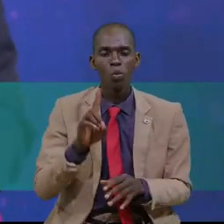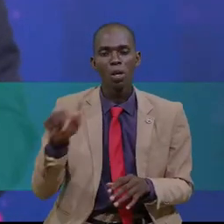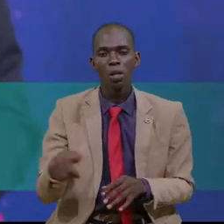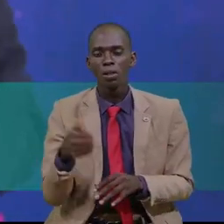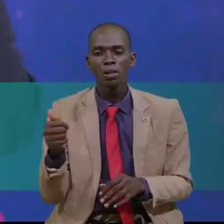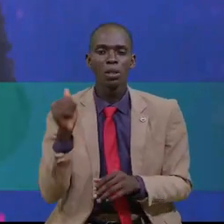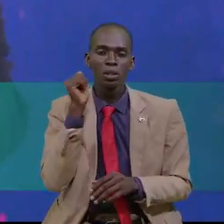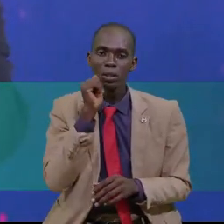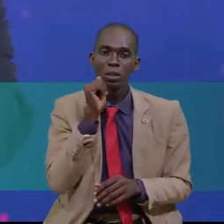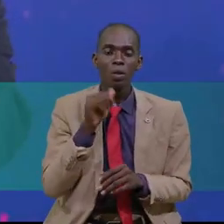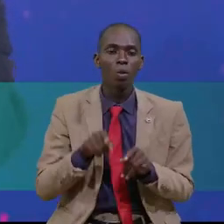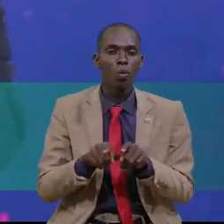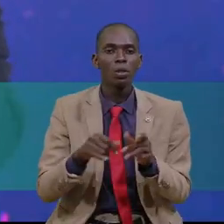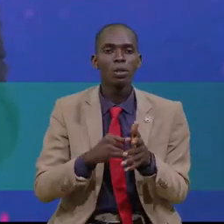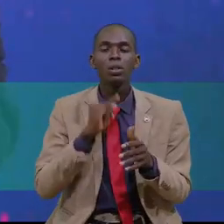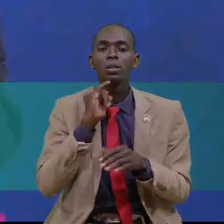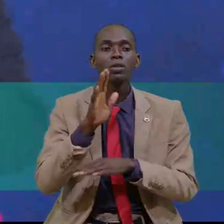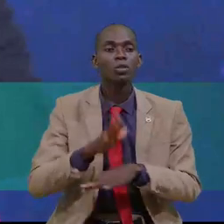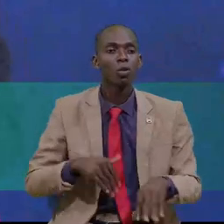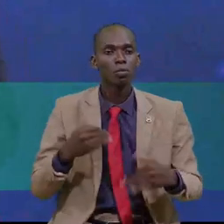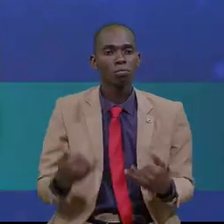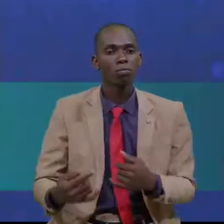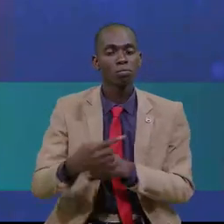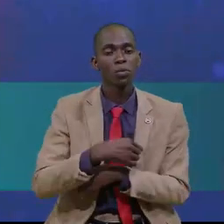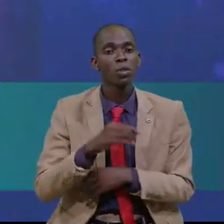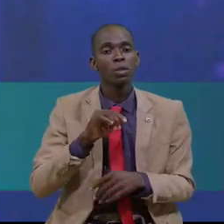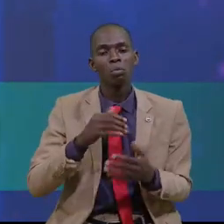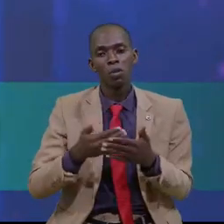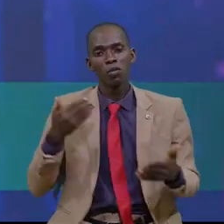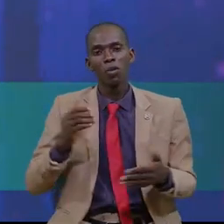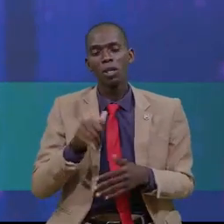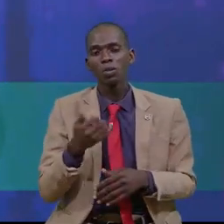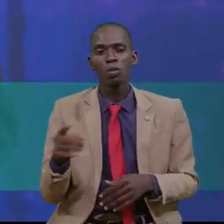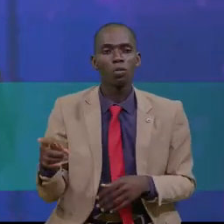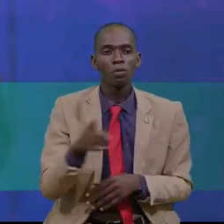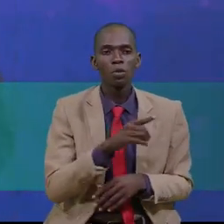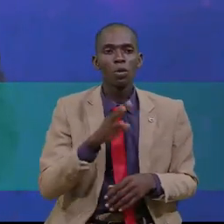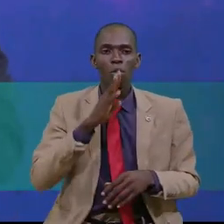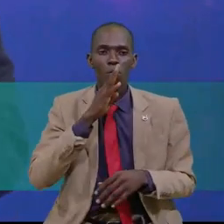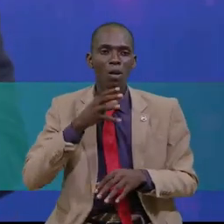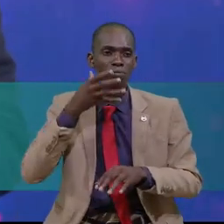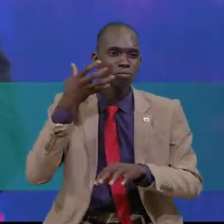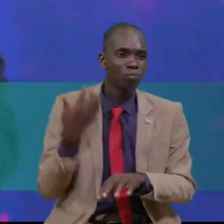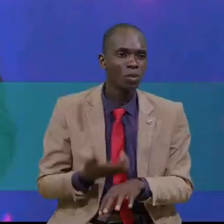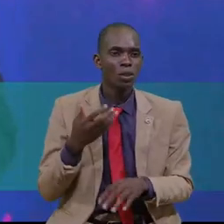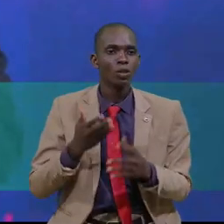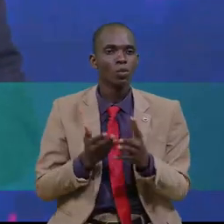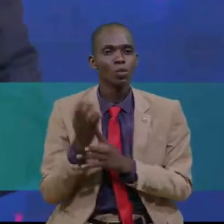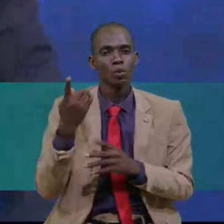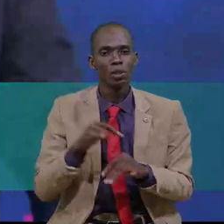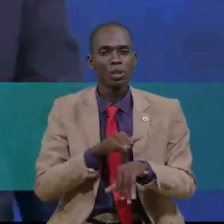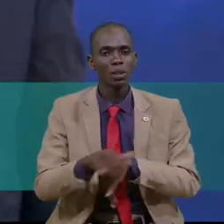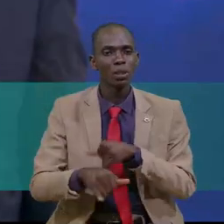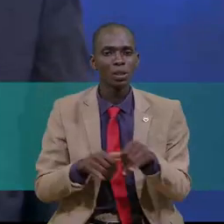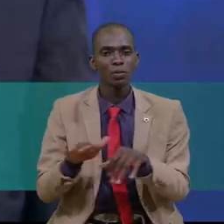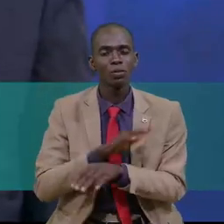jour, aussi longtemps qu'on peut dire aujourd'hui, afin qu'aucun de vous ne s'enduchisse par la séduction du